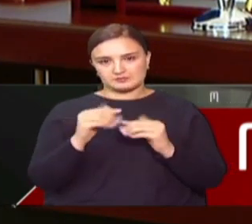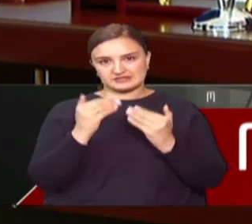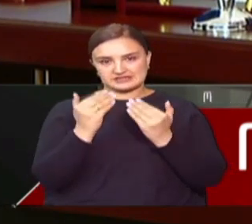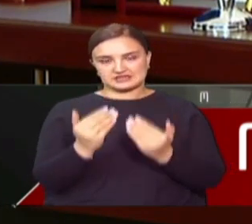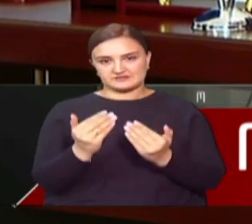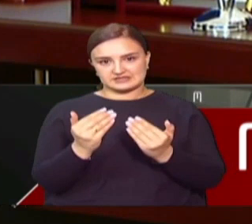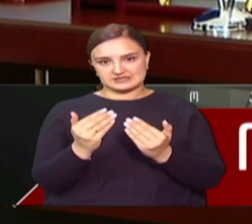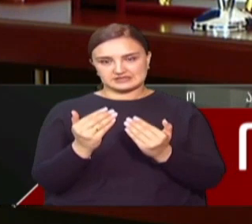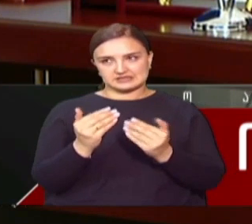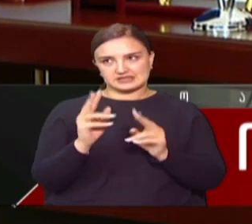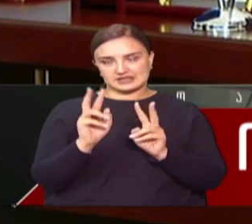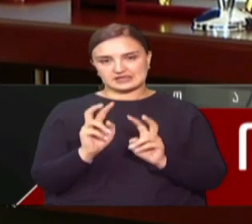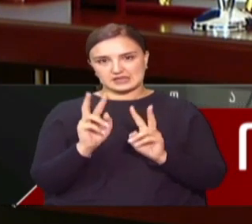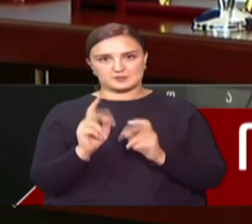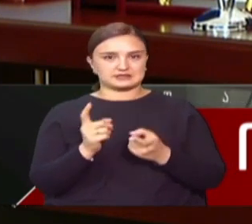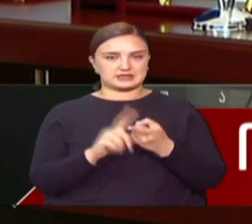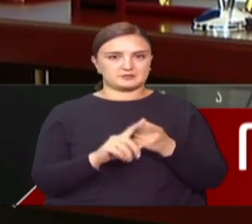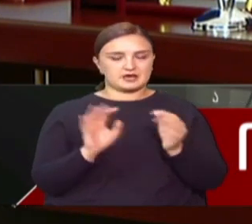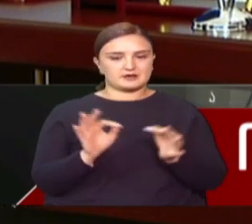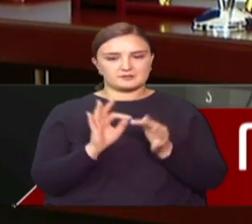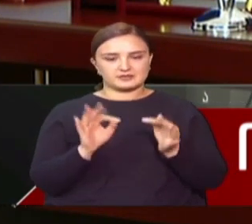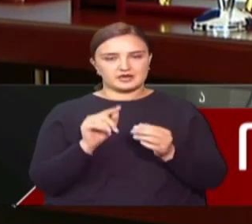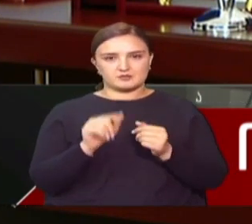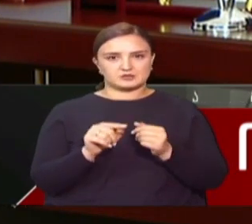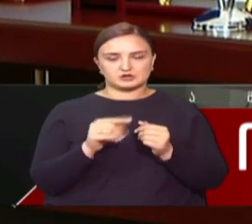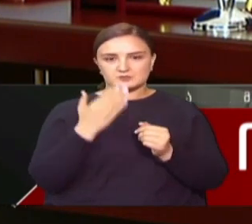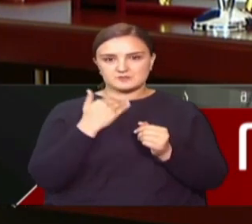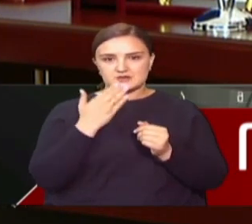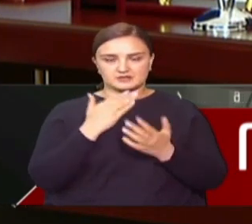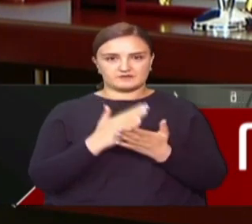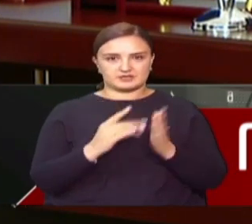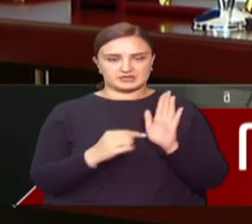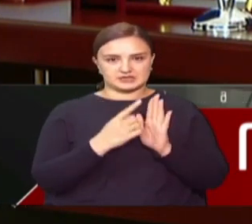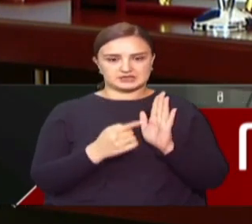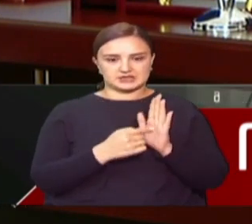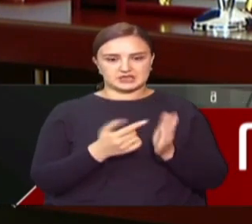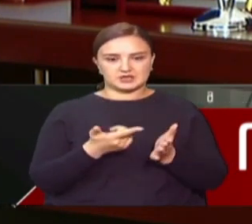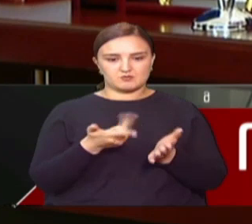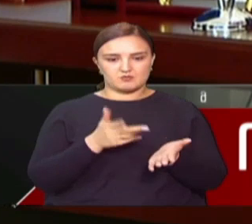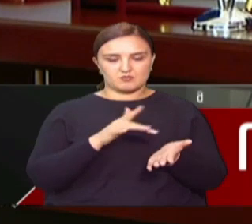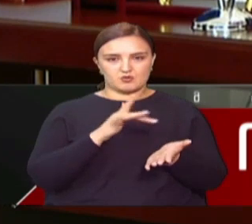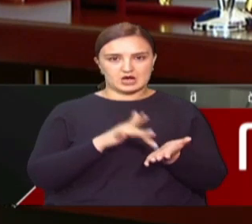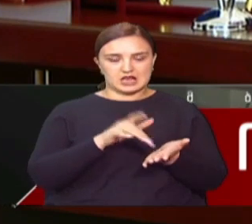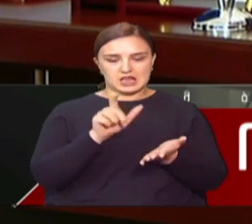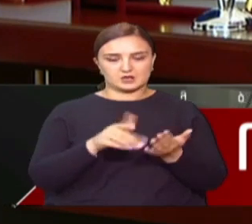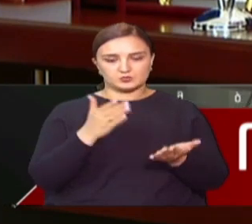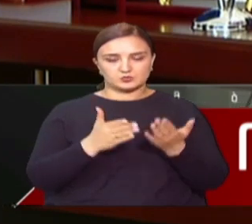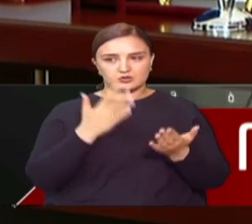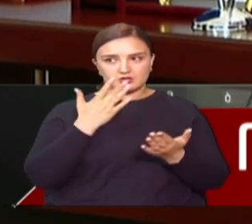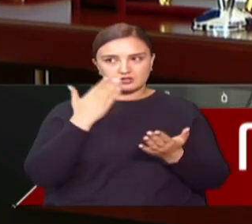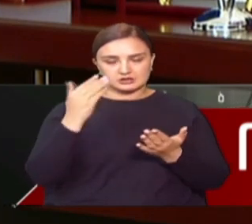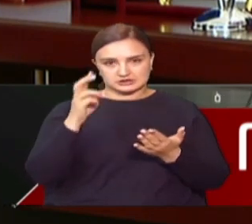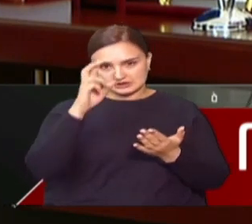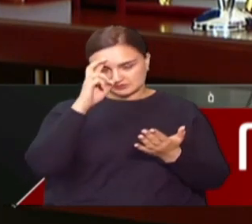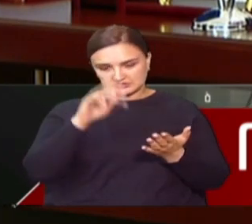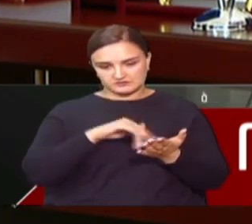suplebistuis sacotiro tema sehebi. Ara peri saciotii ruamași, arari martivat dga, sakitxi mokalakeoba. Tu უცხო ქვეყნის